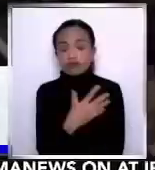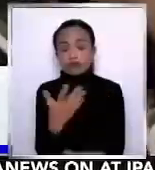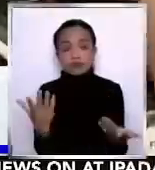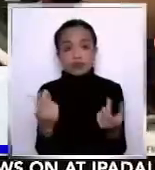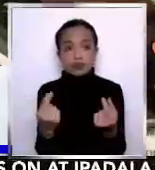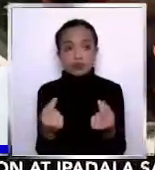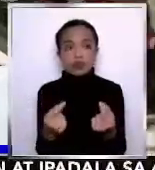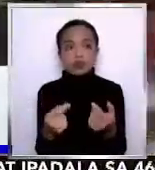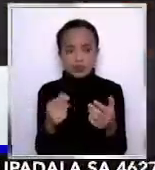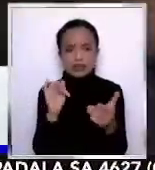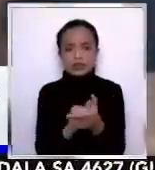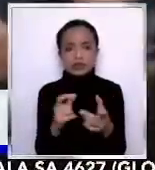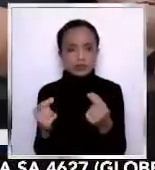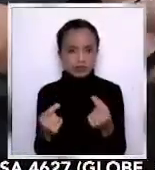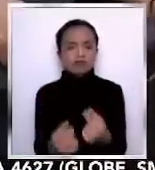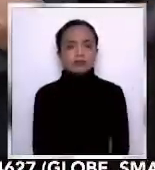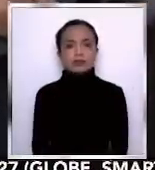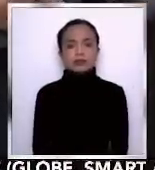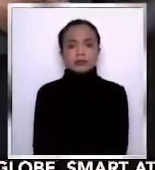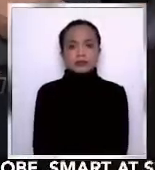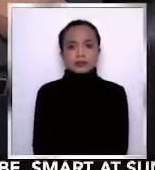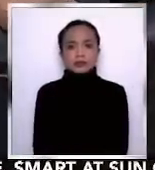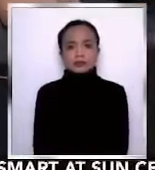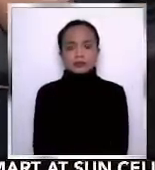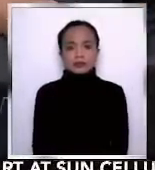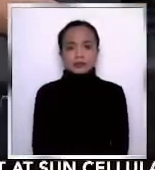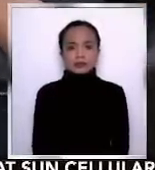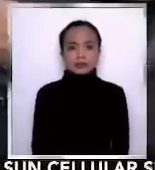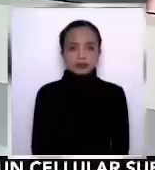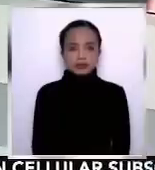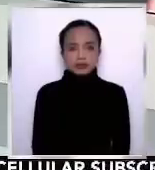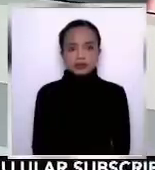i-operate. June Veneracion, Nico Wahey, nakatutok, 24 oras.